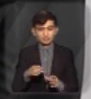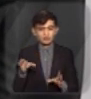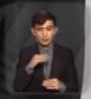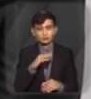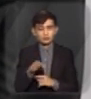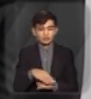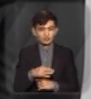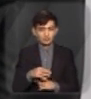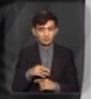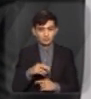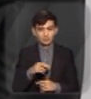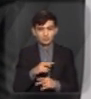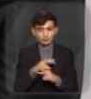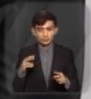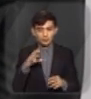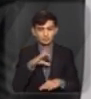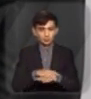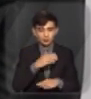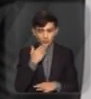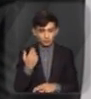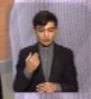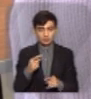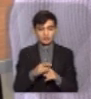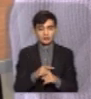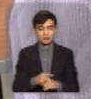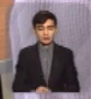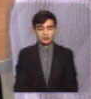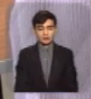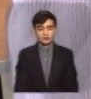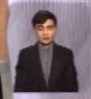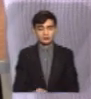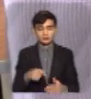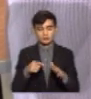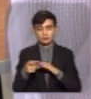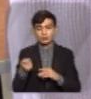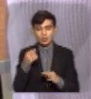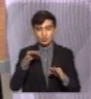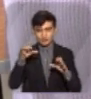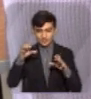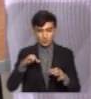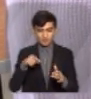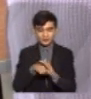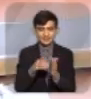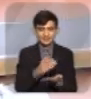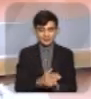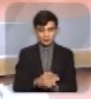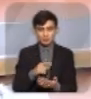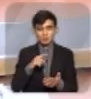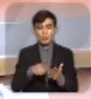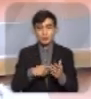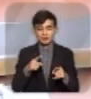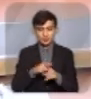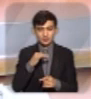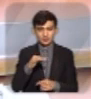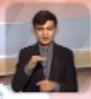ничего не фиксируется практически. Мало того, что в законах имеются пробелы, так еще и потребителям, чтобы